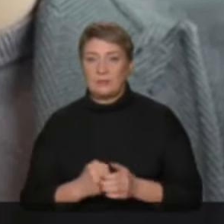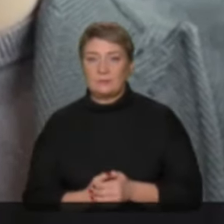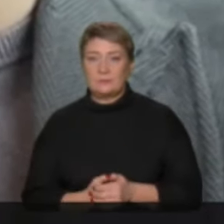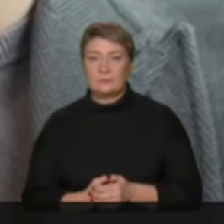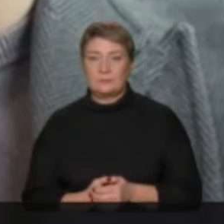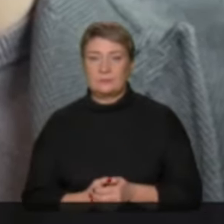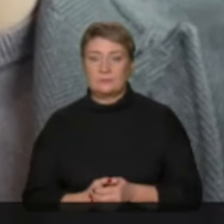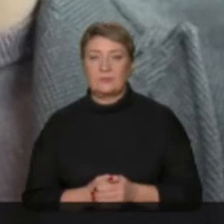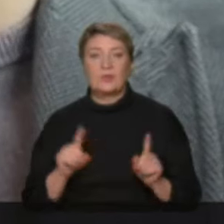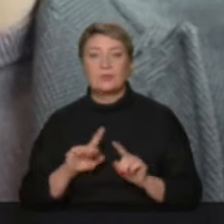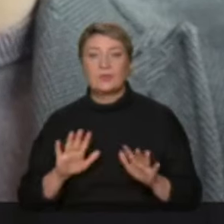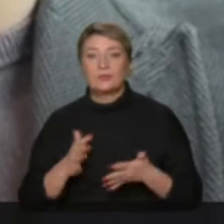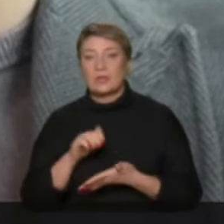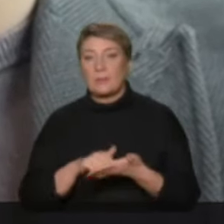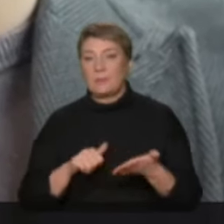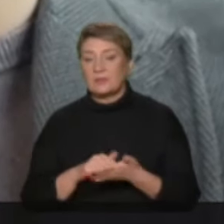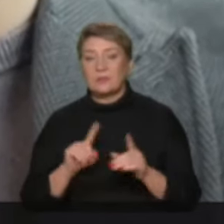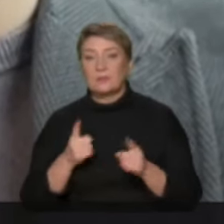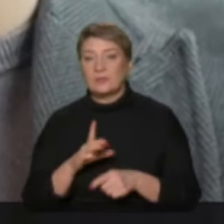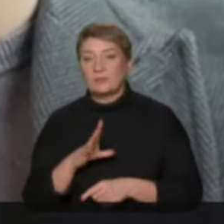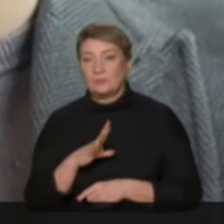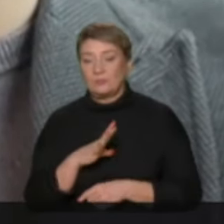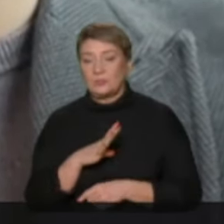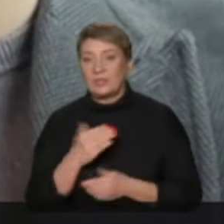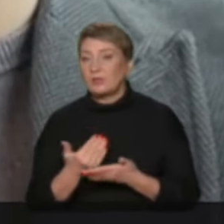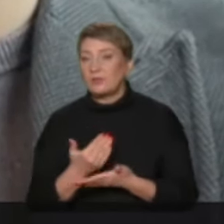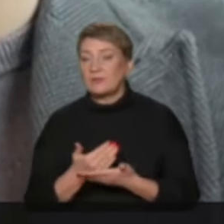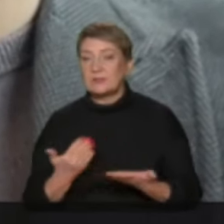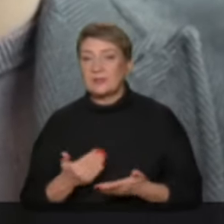Що стало, причиною, що стало тригером?